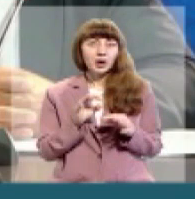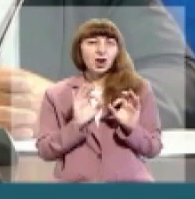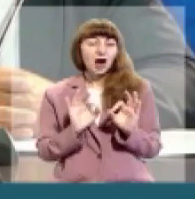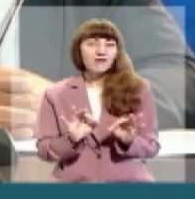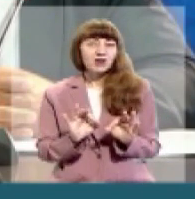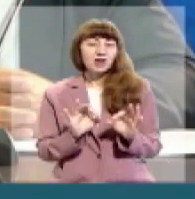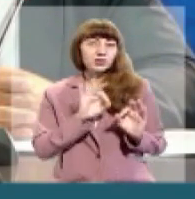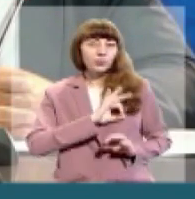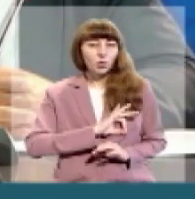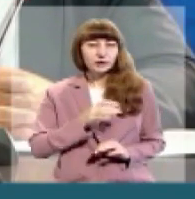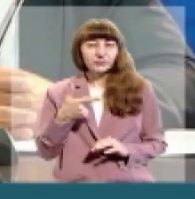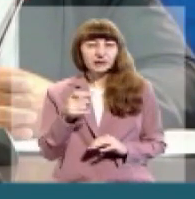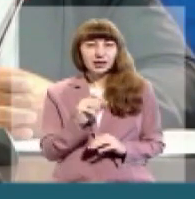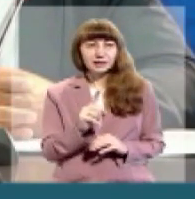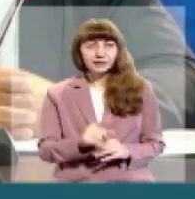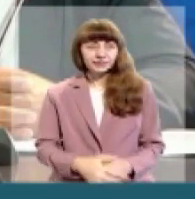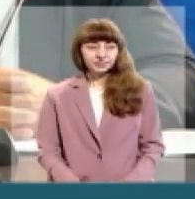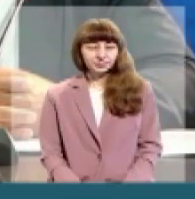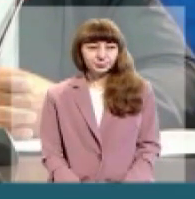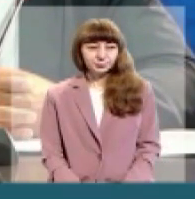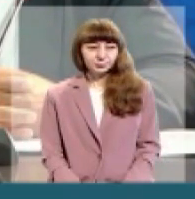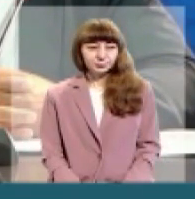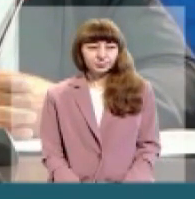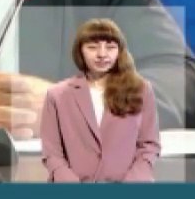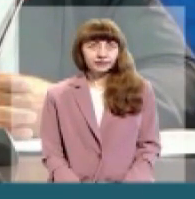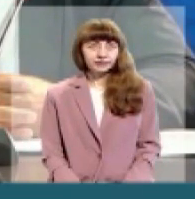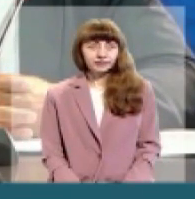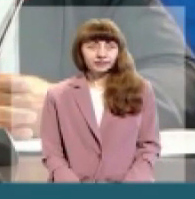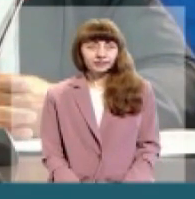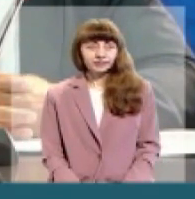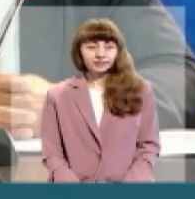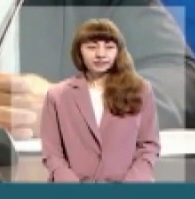тармақтардың барлығы аса маңызды болғандықтан арасынан бір-екеуін таңдап бөлу қате.